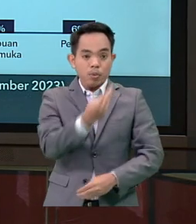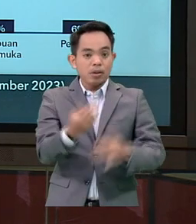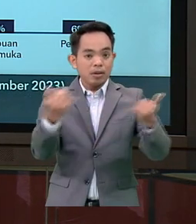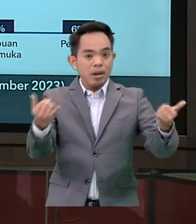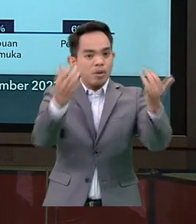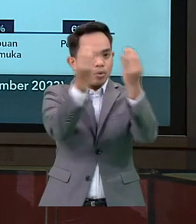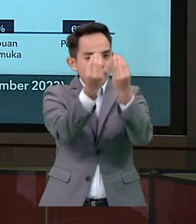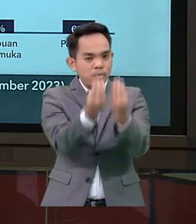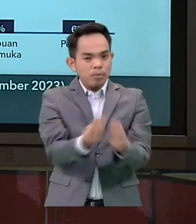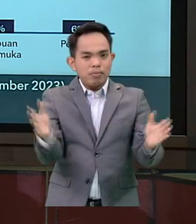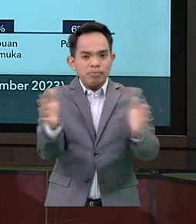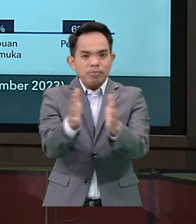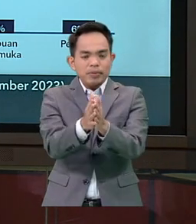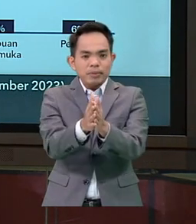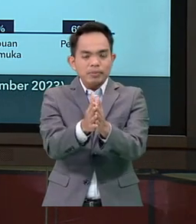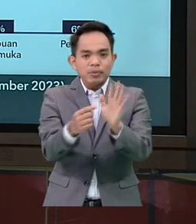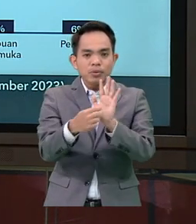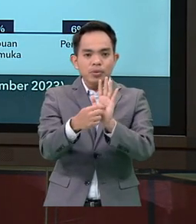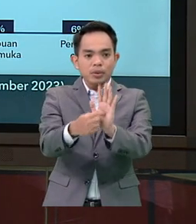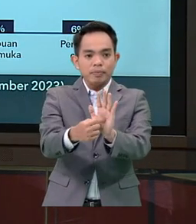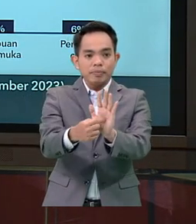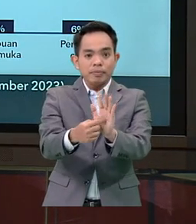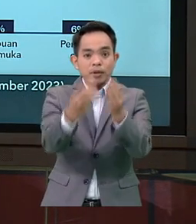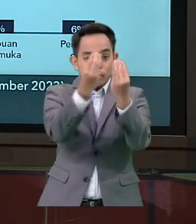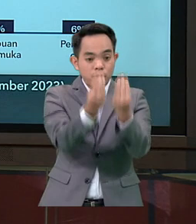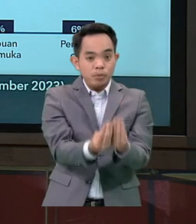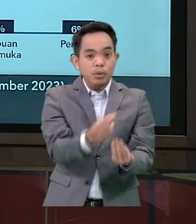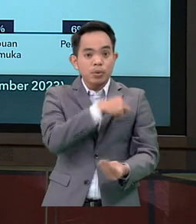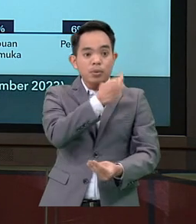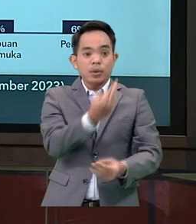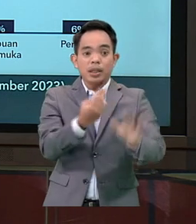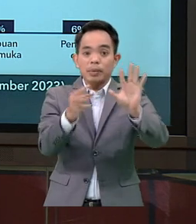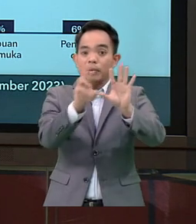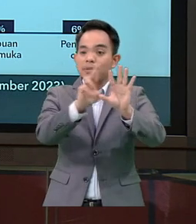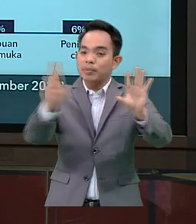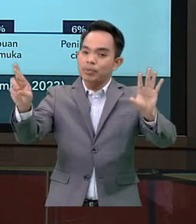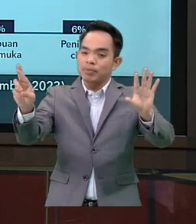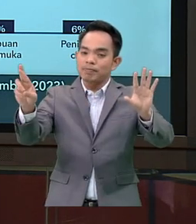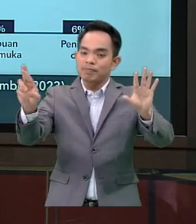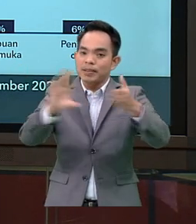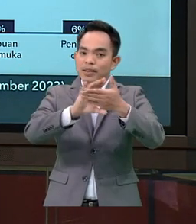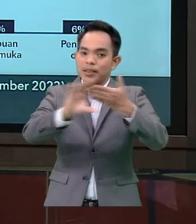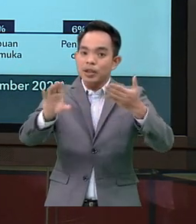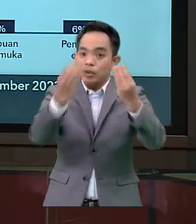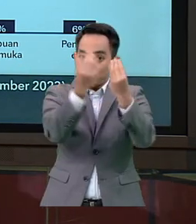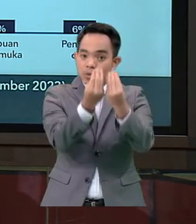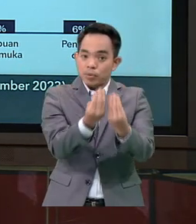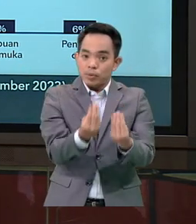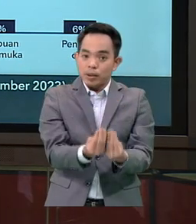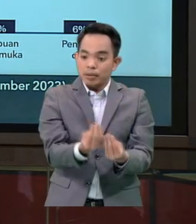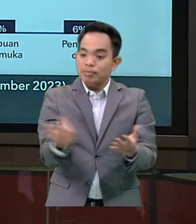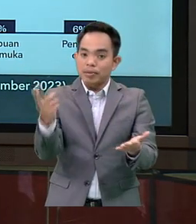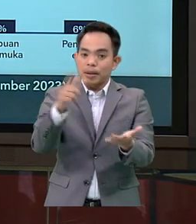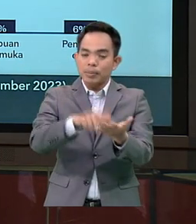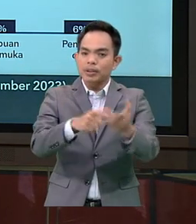puratanya ifsos menyatakan bahawa kadar kerugian adalah sekitar 5,000 dan Aa jumlah-jumlah lain juga dilaporkan